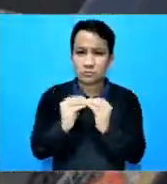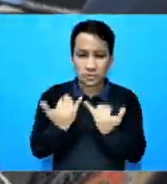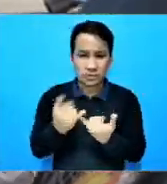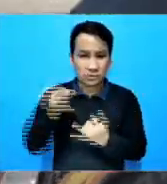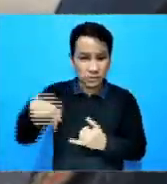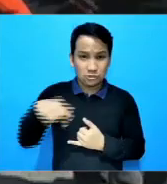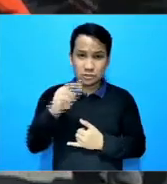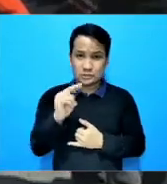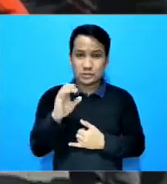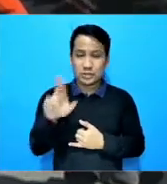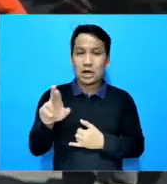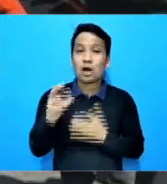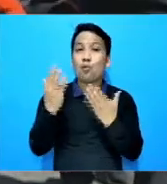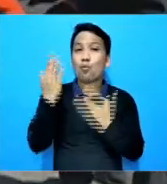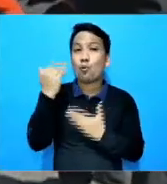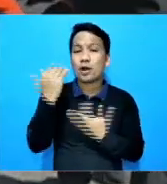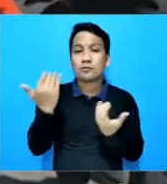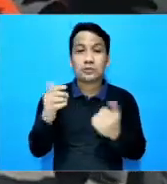bansa matapos ang